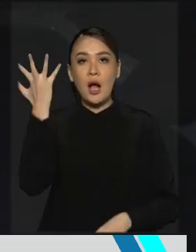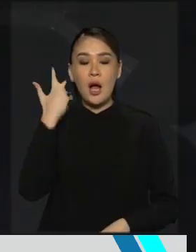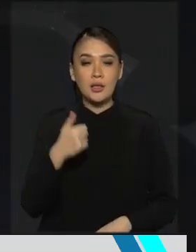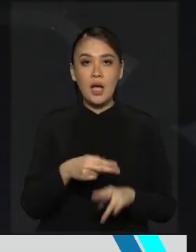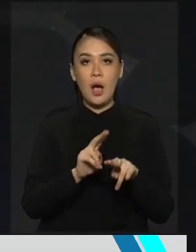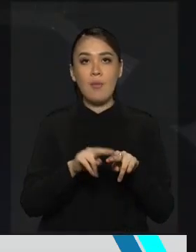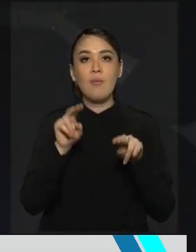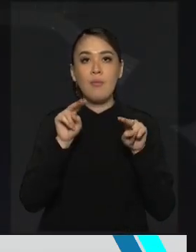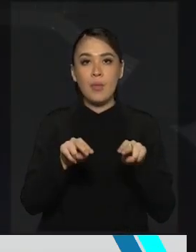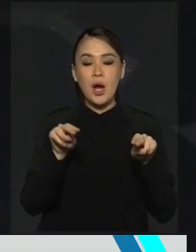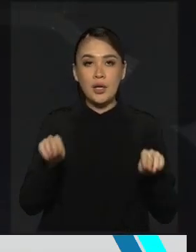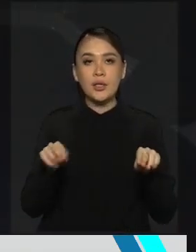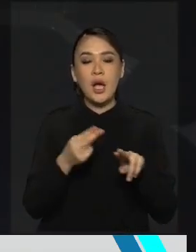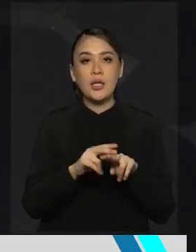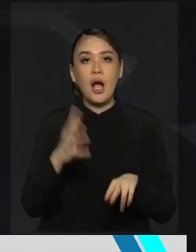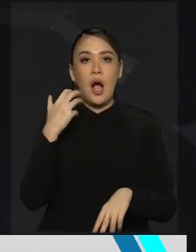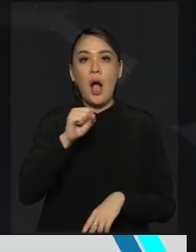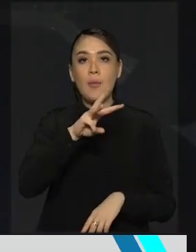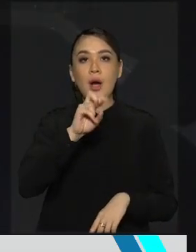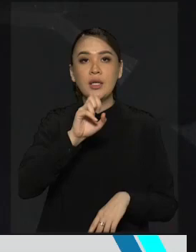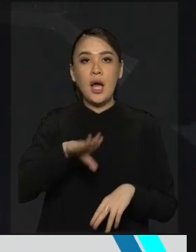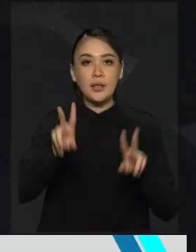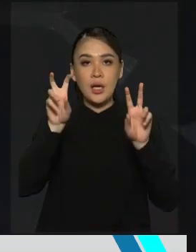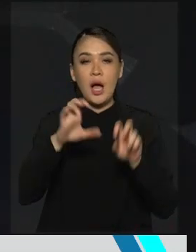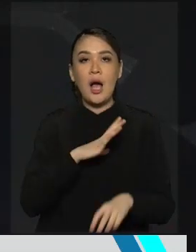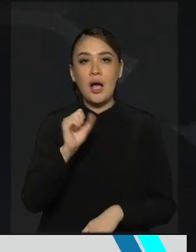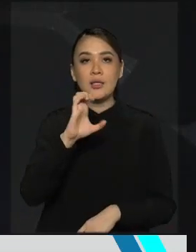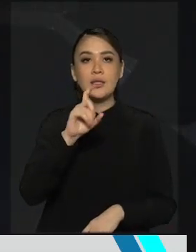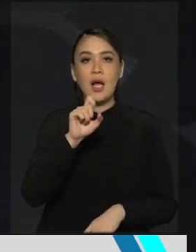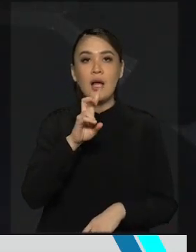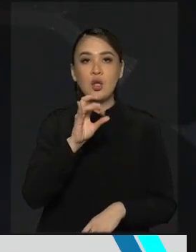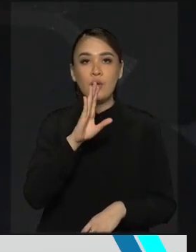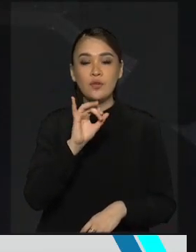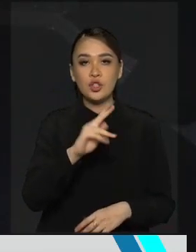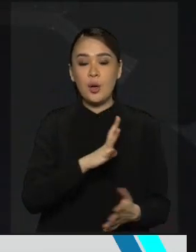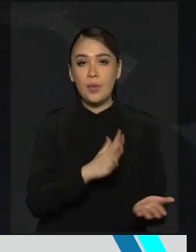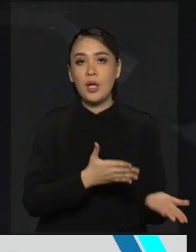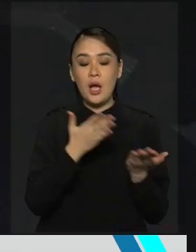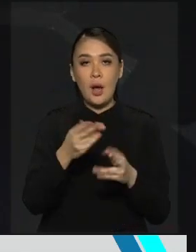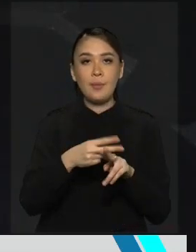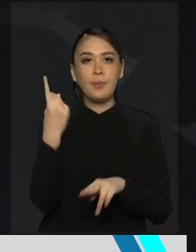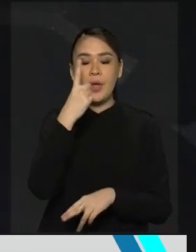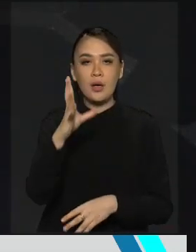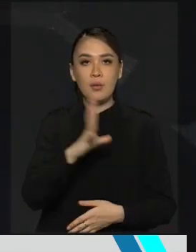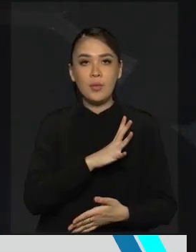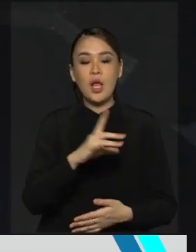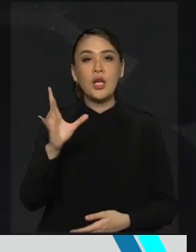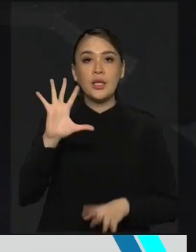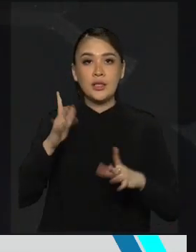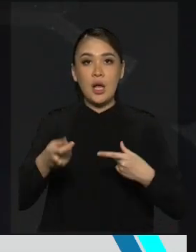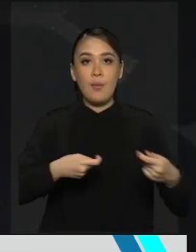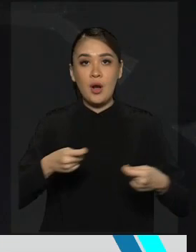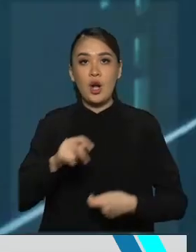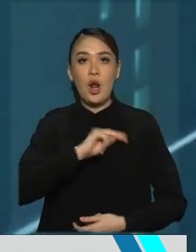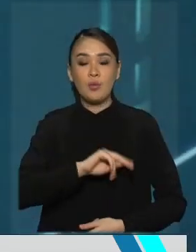партия Манат выдвигала кандидатуру Алихана Асхановича, первым условием было, что если правительство будет